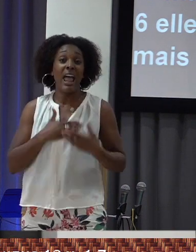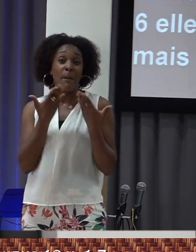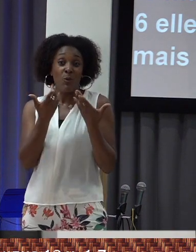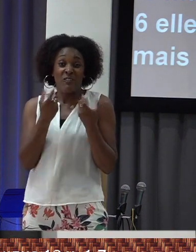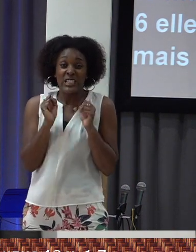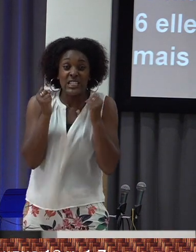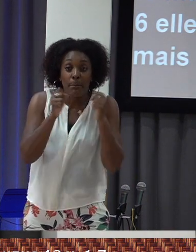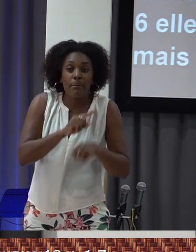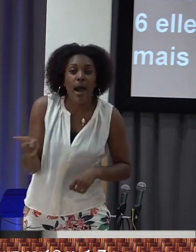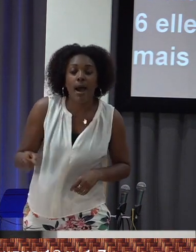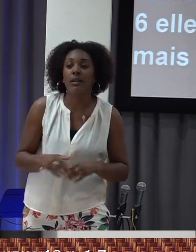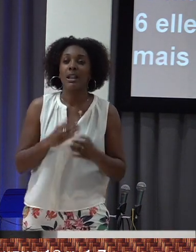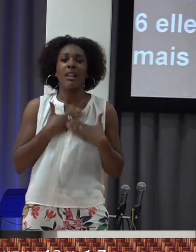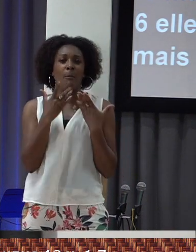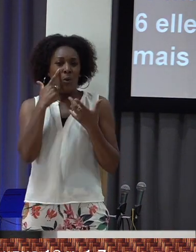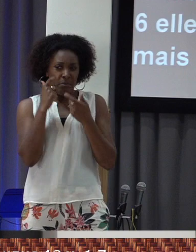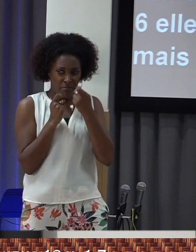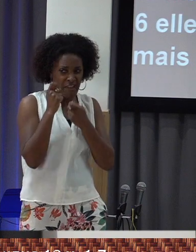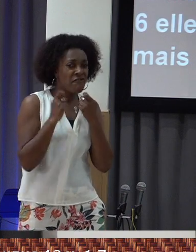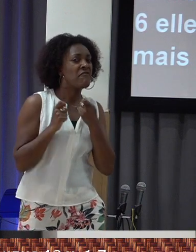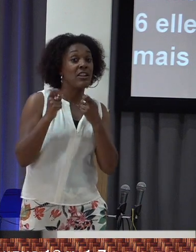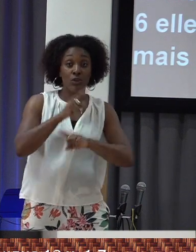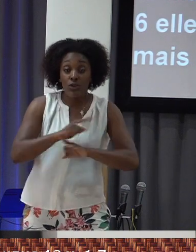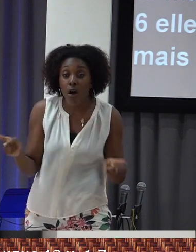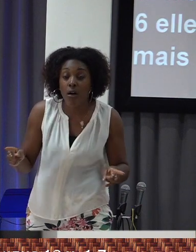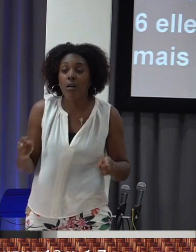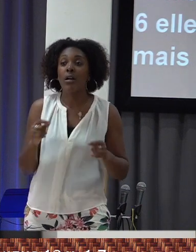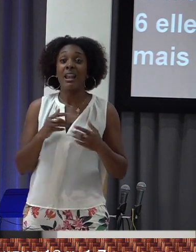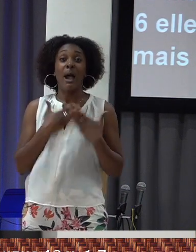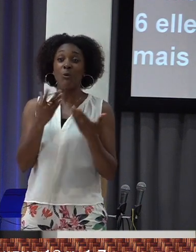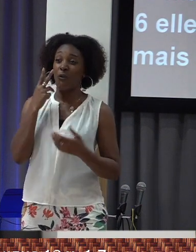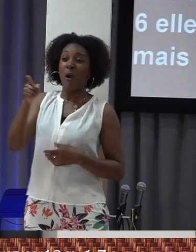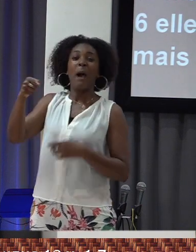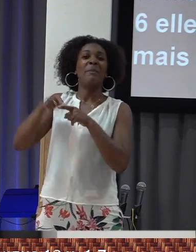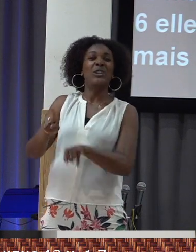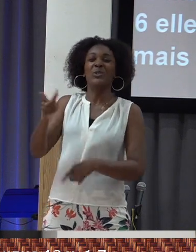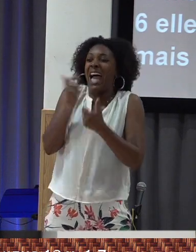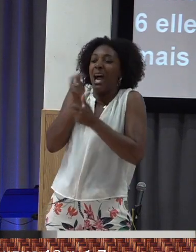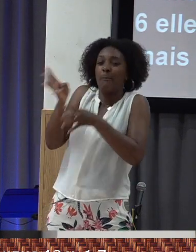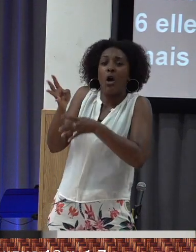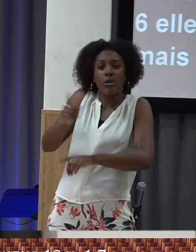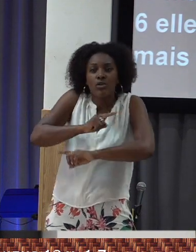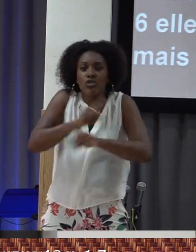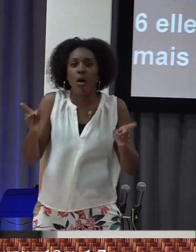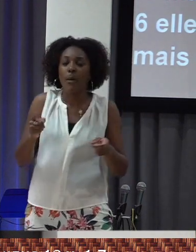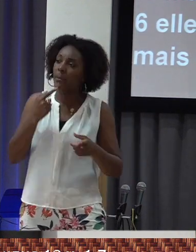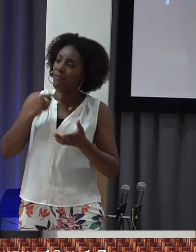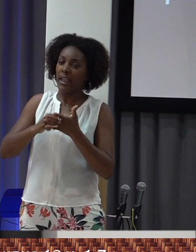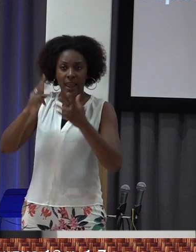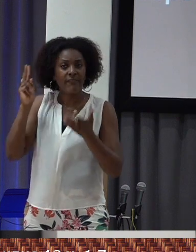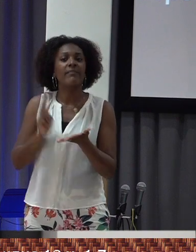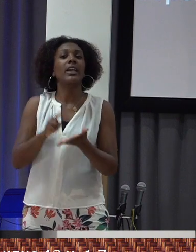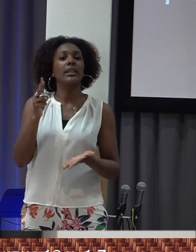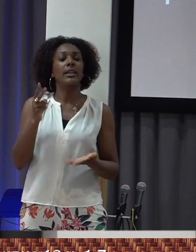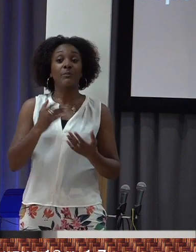ne soupçonne point le mal. Il ne se réjouit point de l'injustice, mais il se réjouit de la vérité.